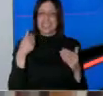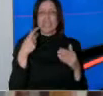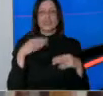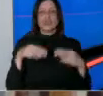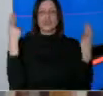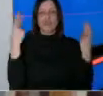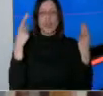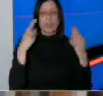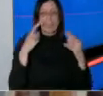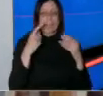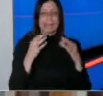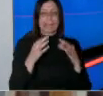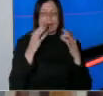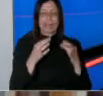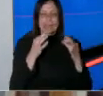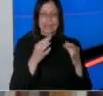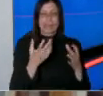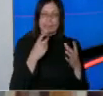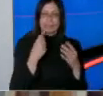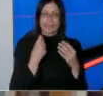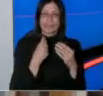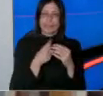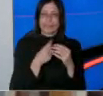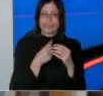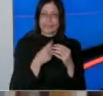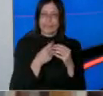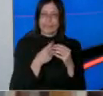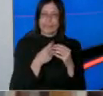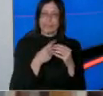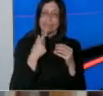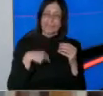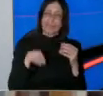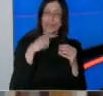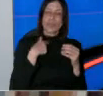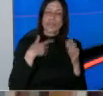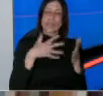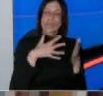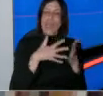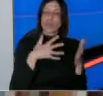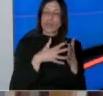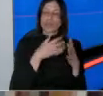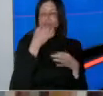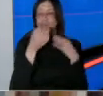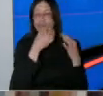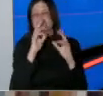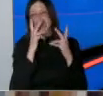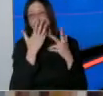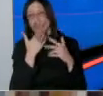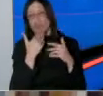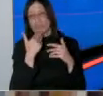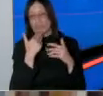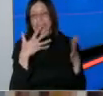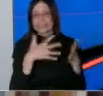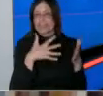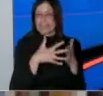אנשים לא מבינים כמה זה מאתגר הרגע הזה. אז הלכנו ובדקנו, שאלנו את הציבור היהודי